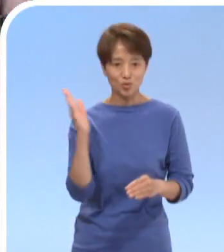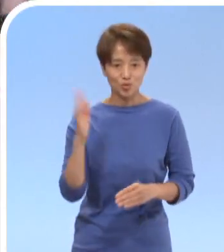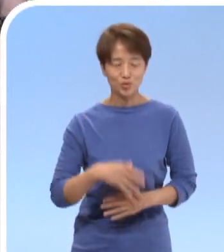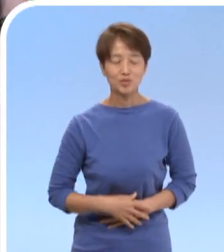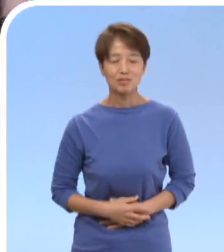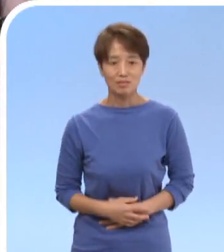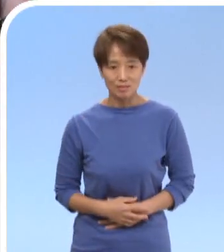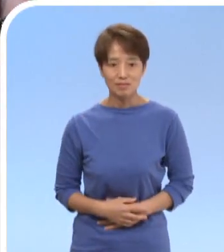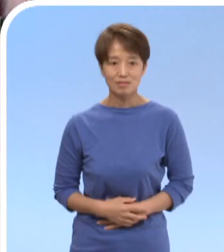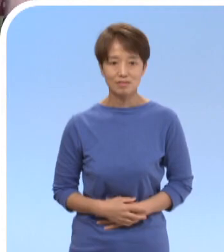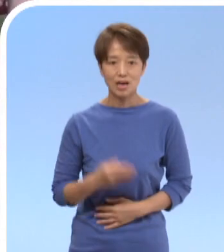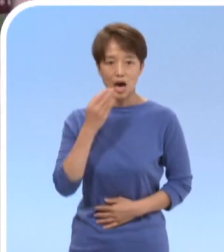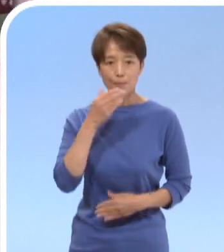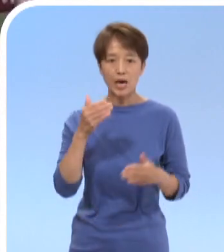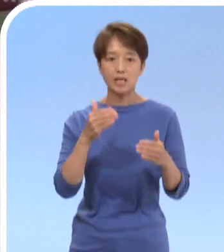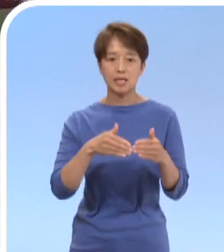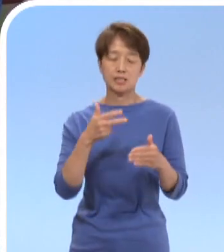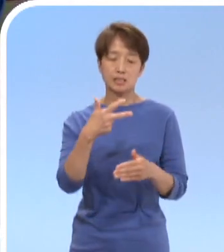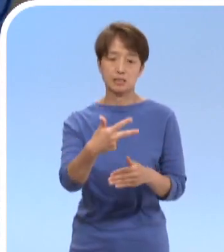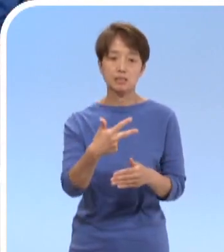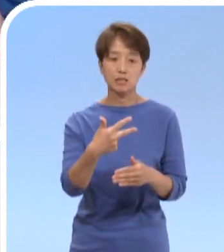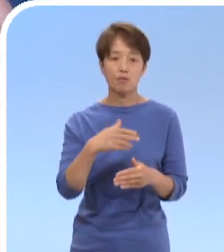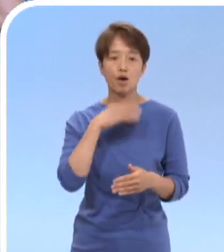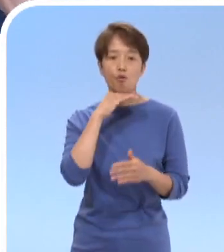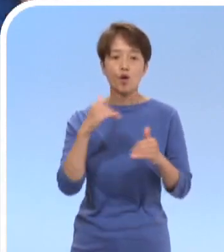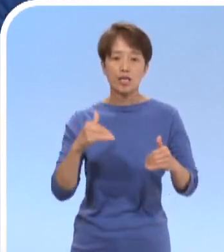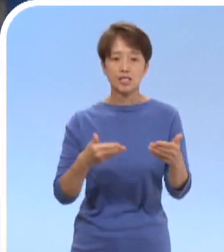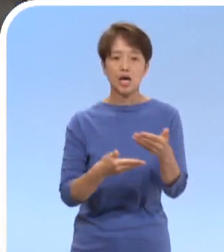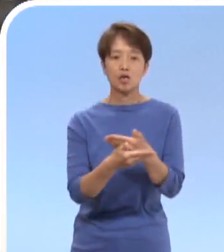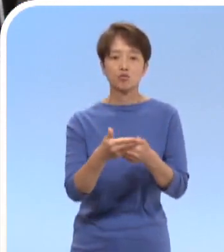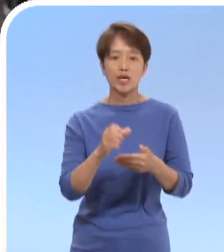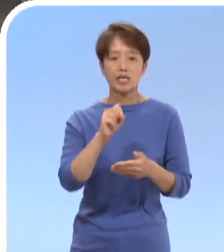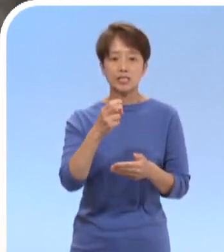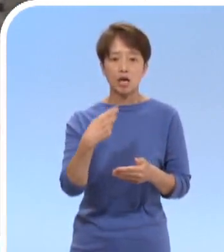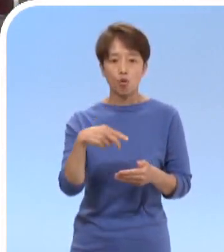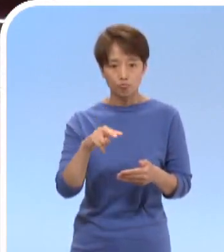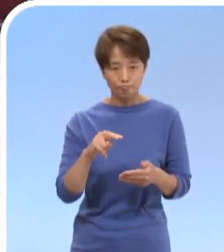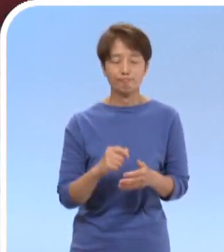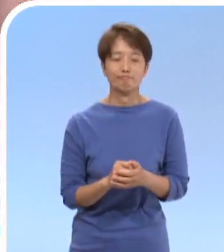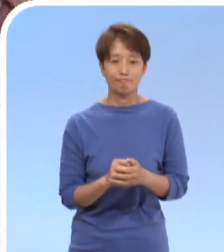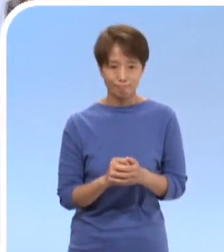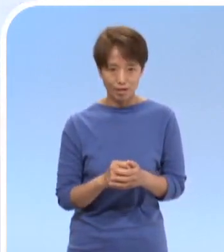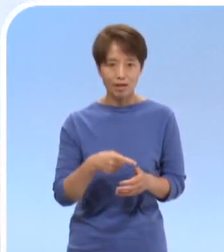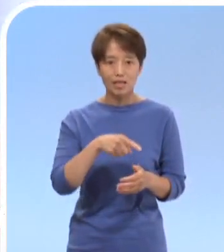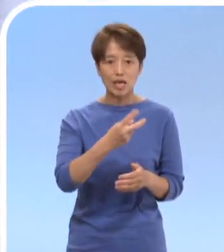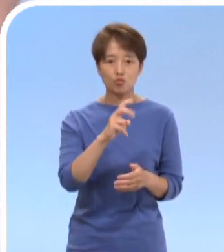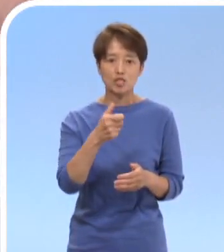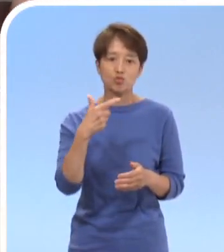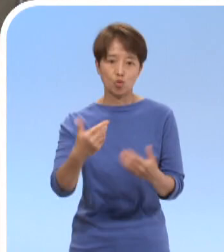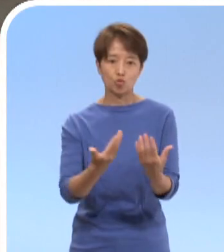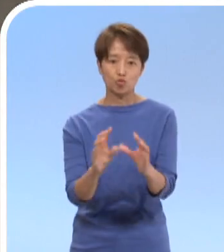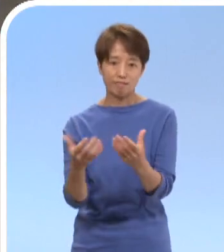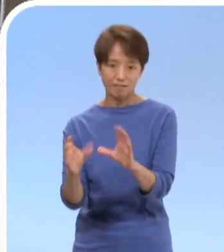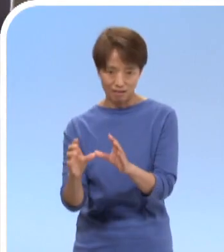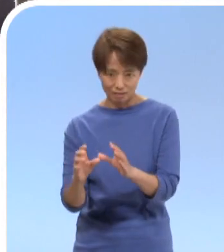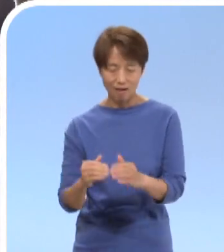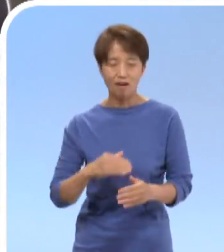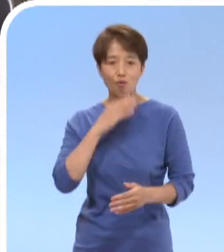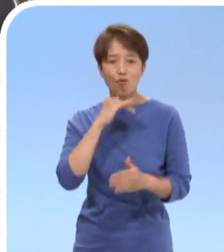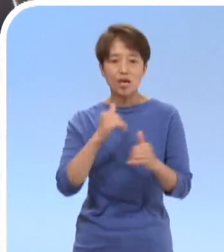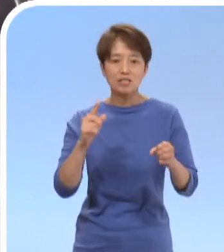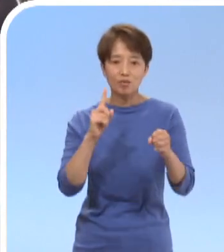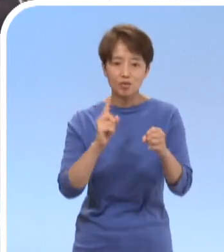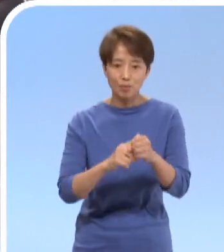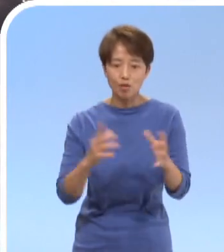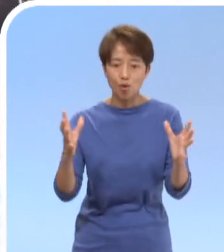あるわ。 尼崎市では高齢者ふれあいサロンと名付けて126の団体が高齢